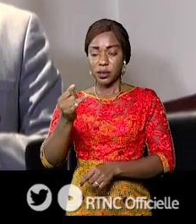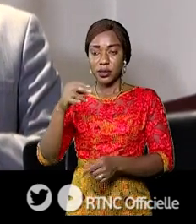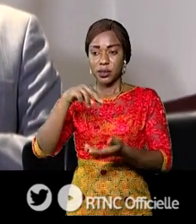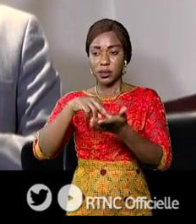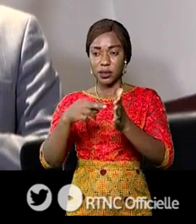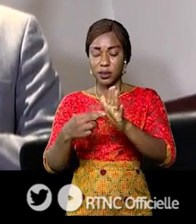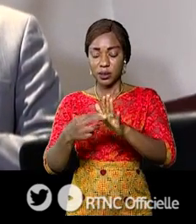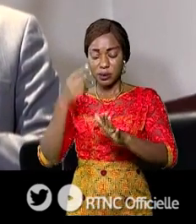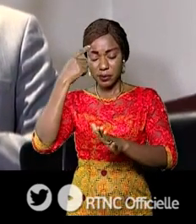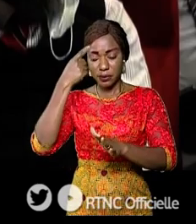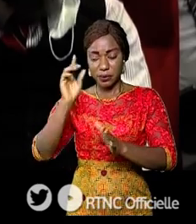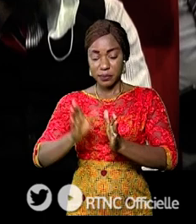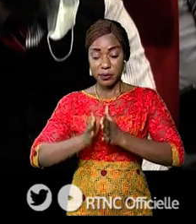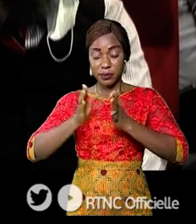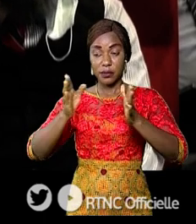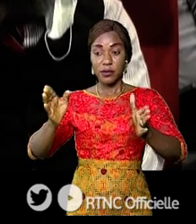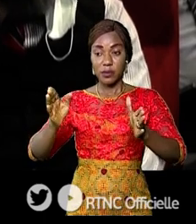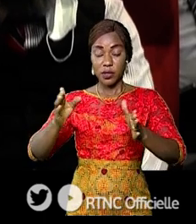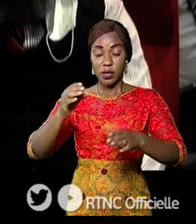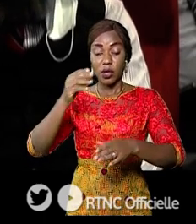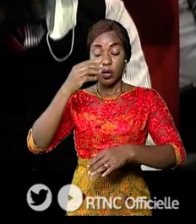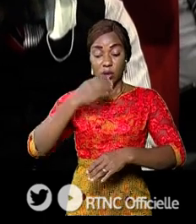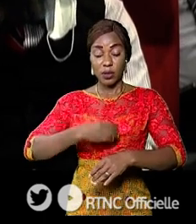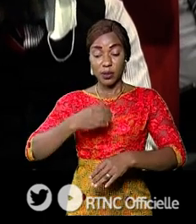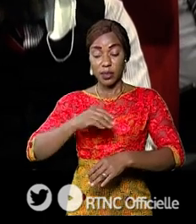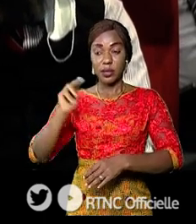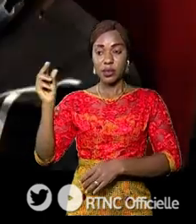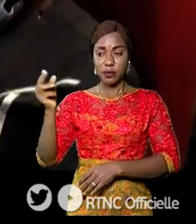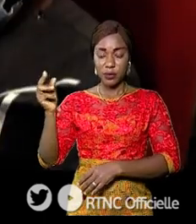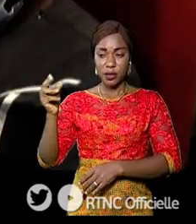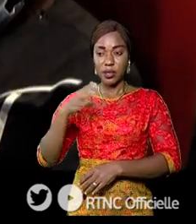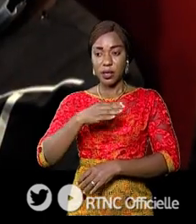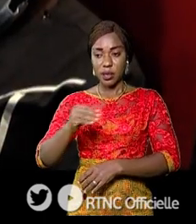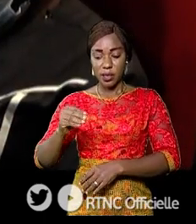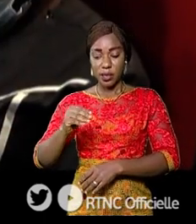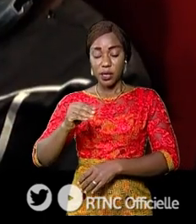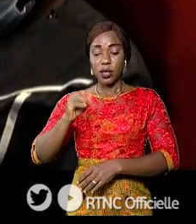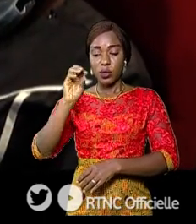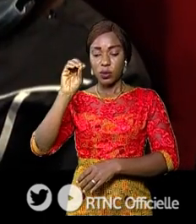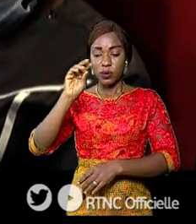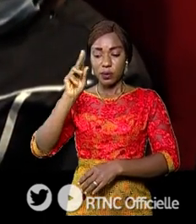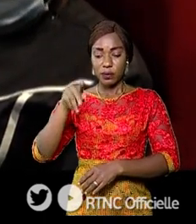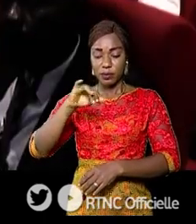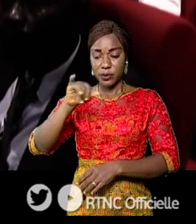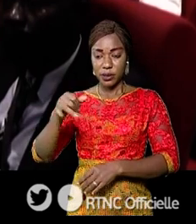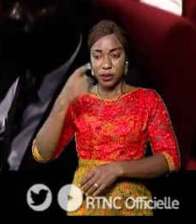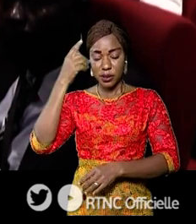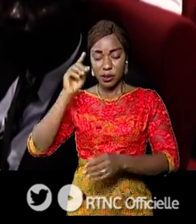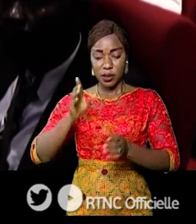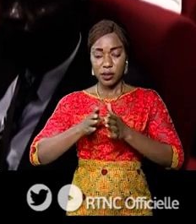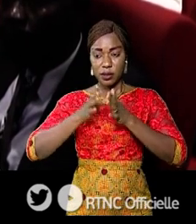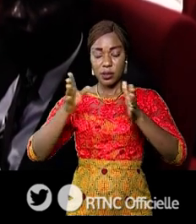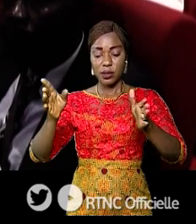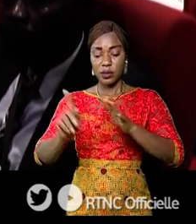et territoriales générales. OPJ de mines ainsi que l'OPJ à compétences matérielles et territoriales